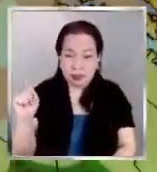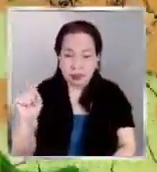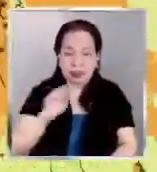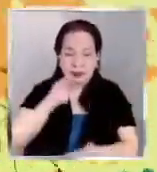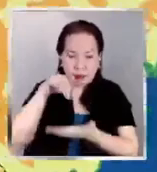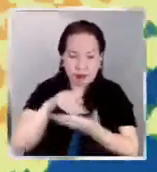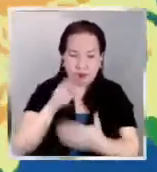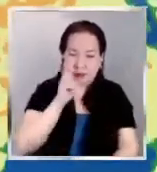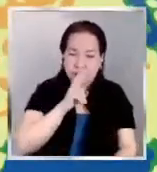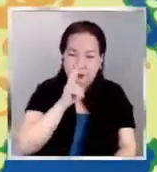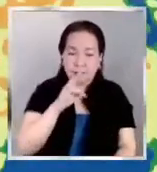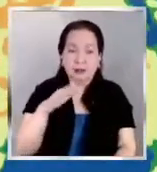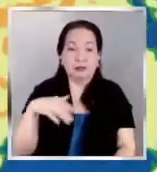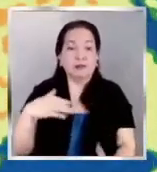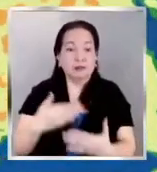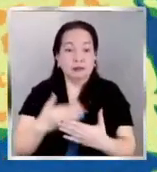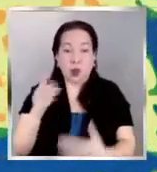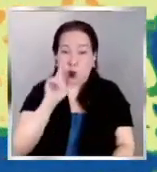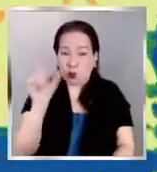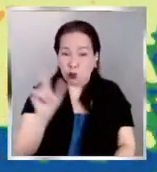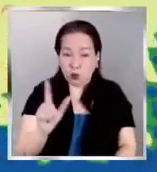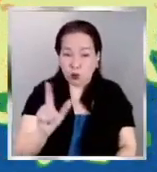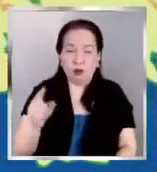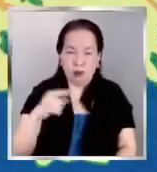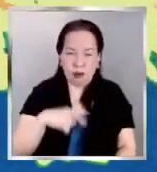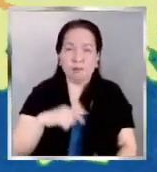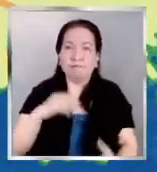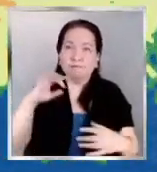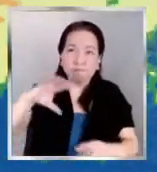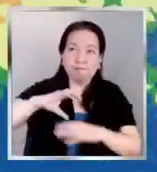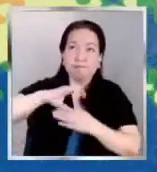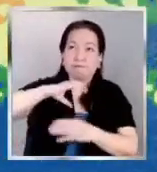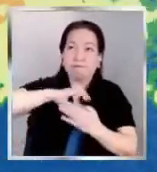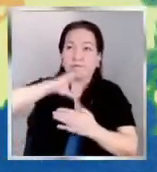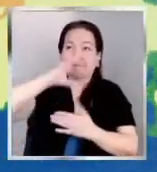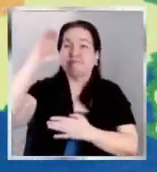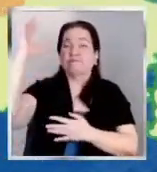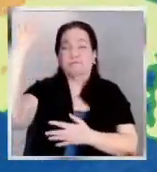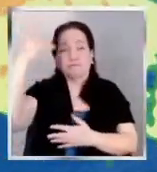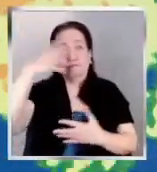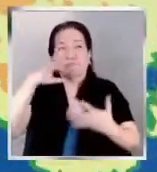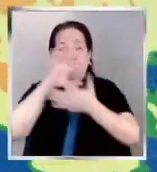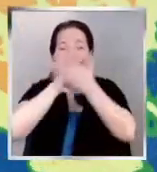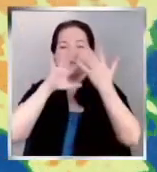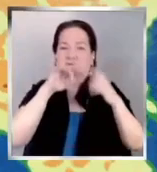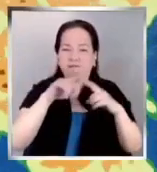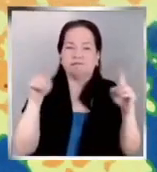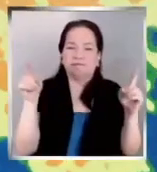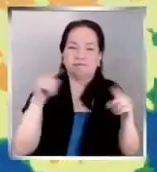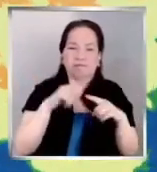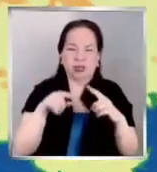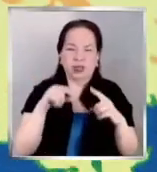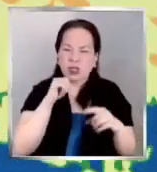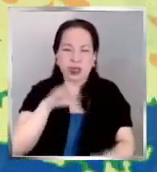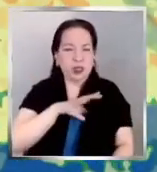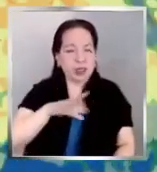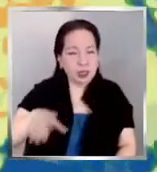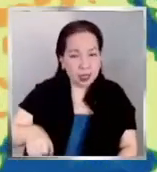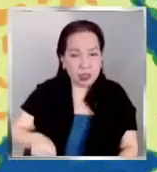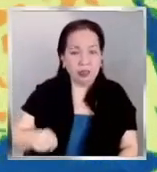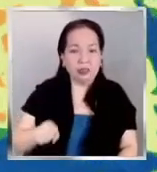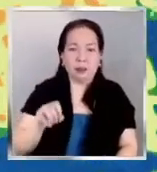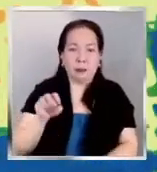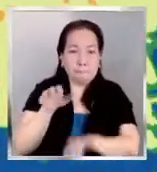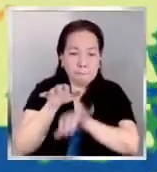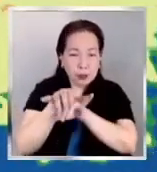ang makakaasa sa maaliwalas na panahon, maliban sa Cagayan, Aurora, Mindoro at ilang lugar sa Bicol Region, kung saan posible pa rin